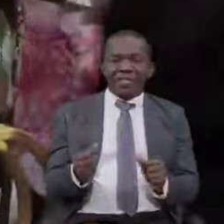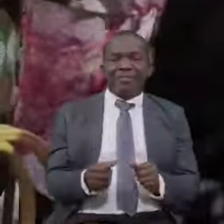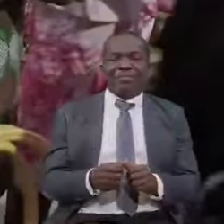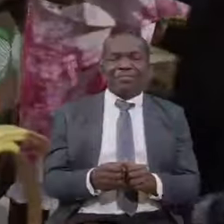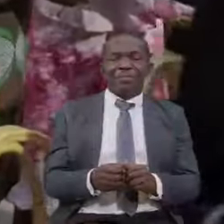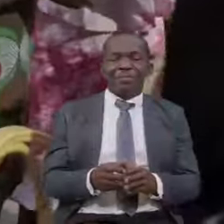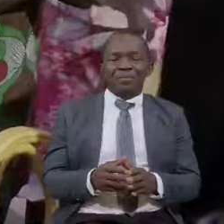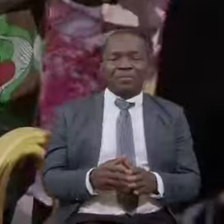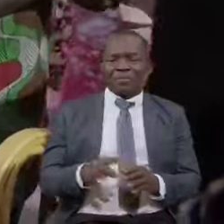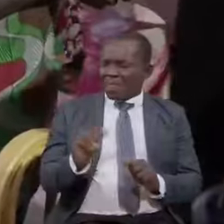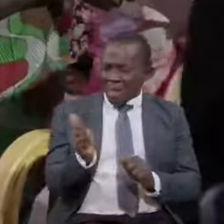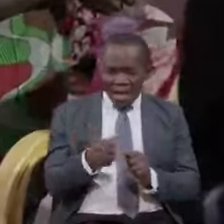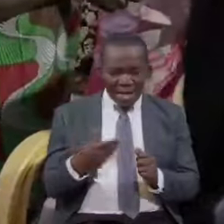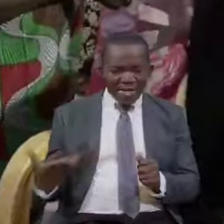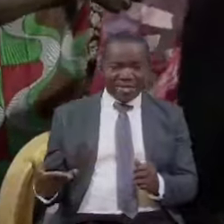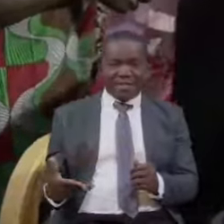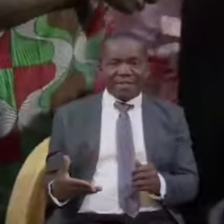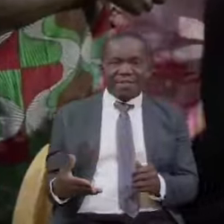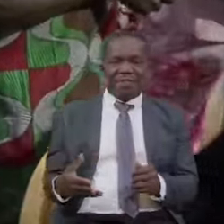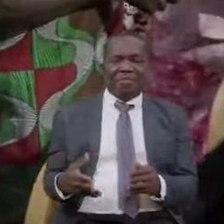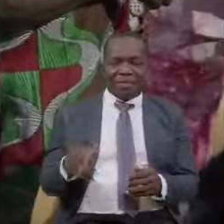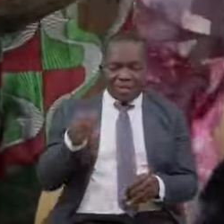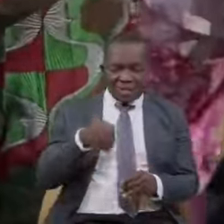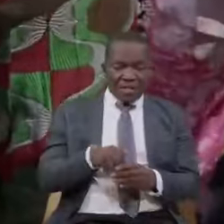arriveras tout ce qui est dans ton